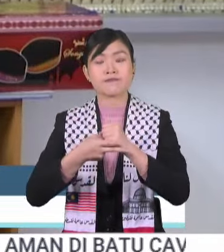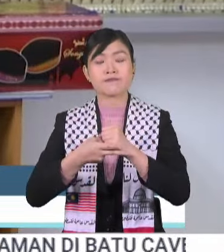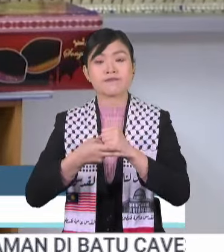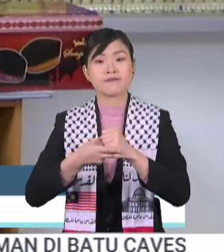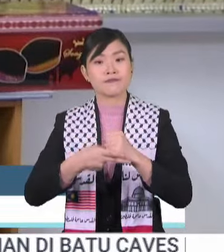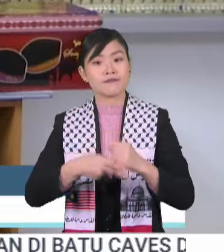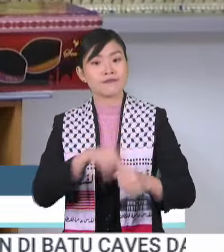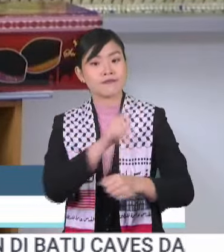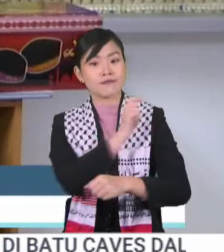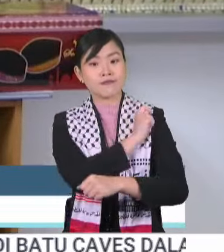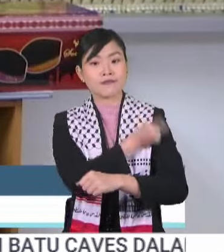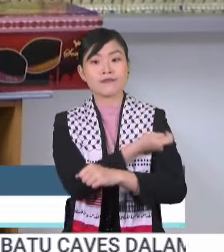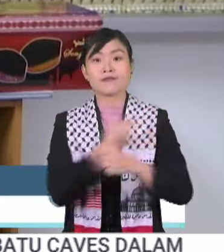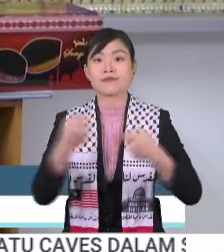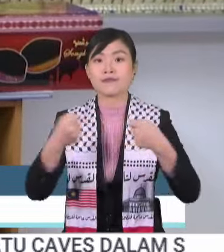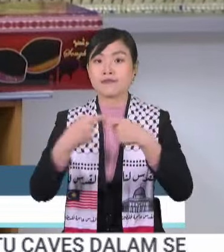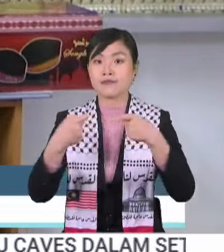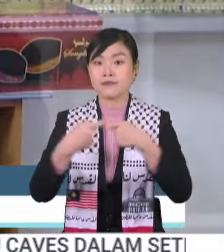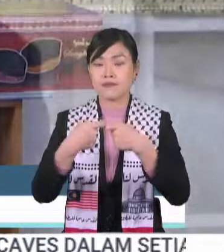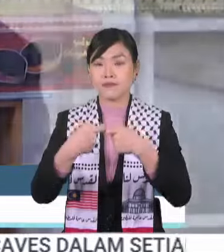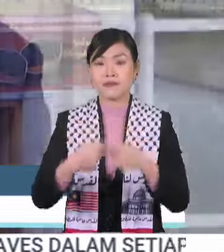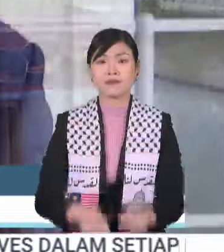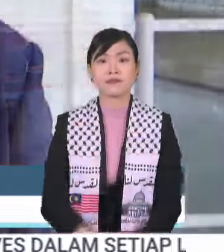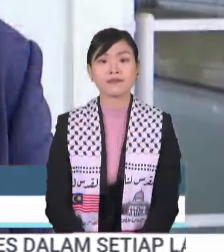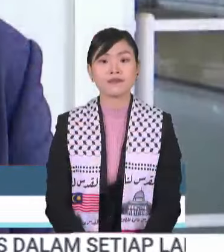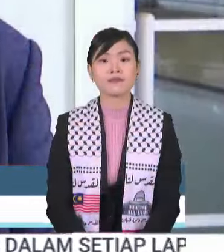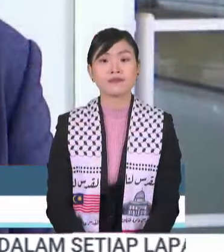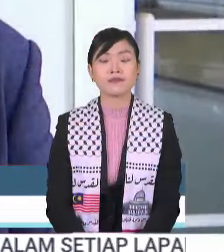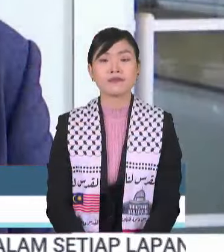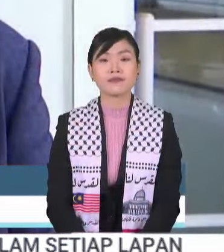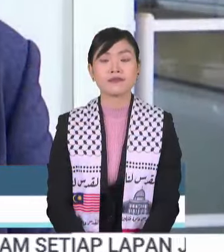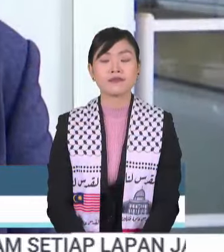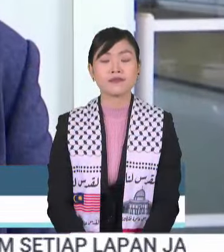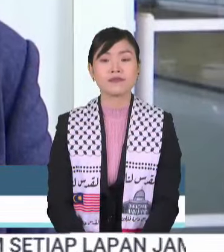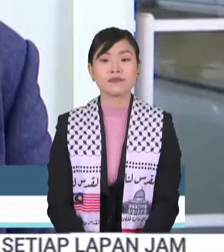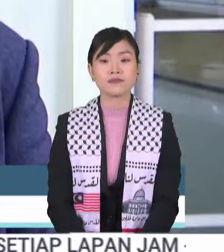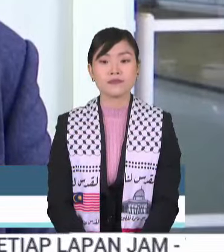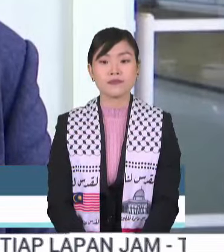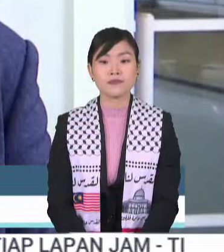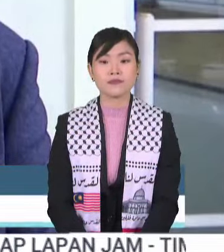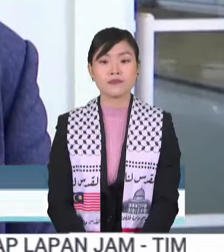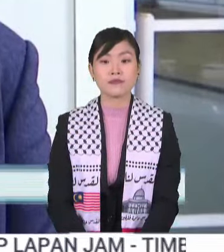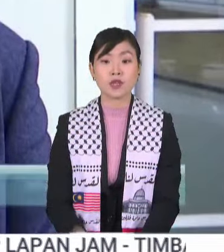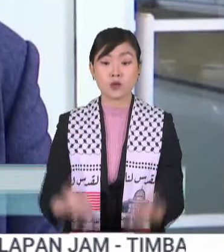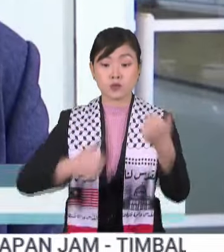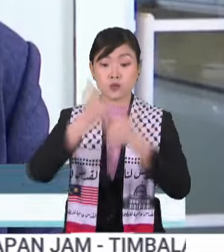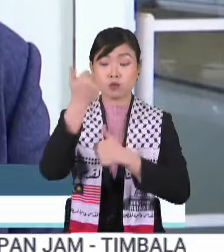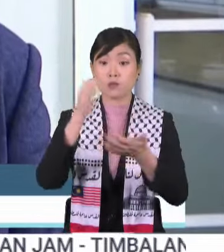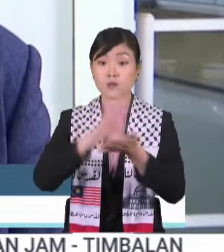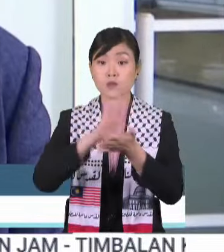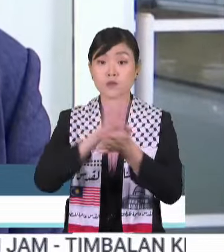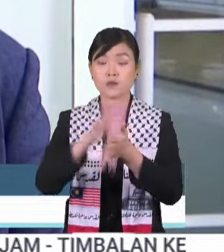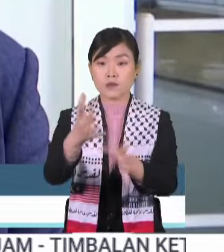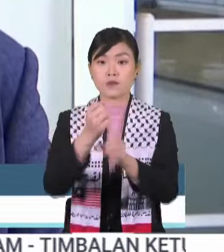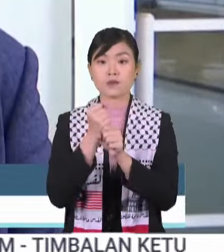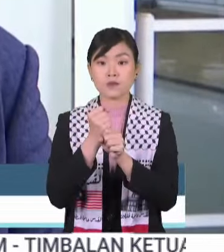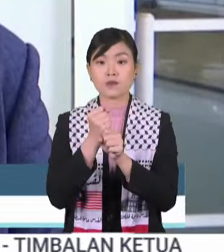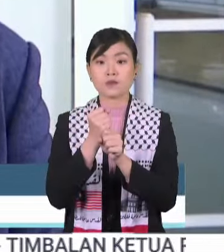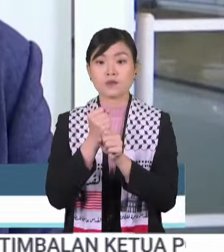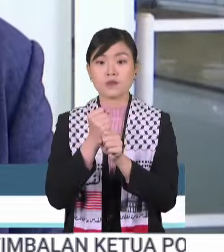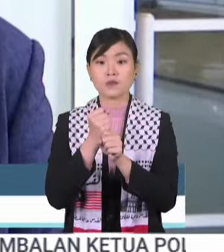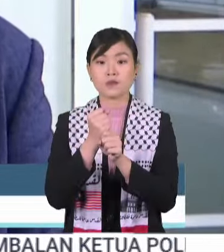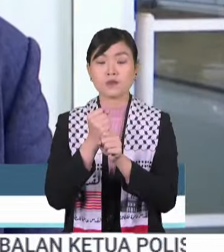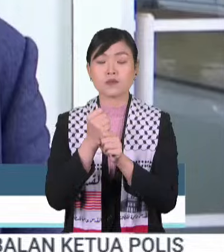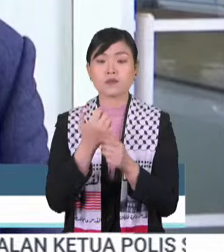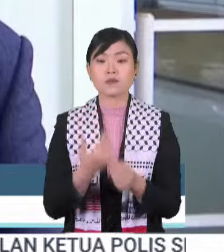elektrik ni dari masa ke semasa jadi dengan kejayaan sekolah ini menampakkan bahawasanya